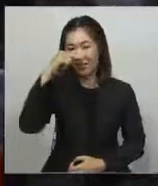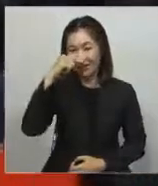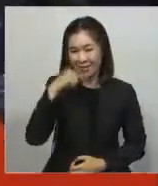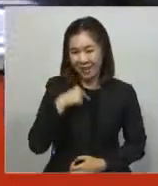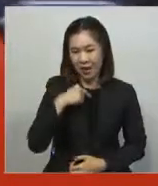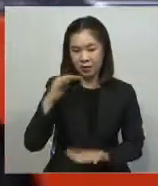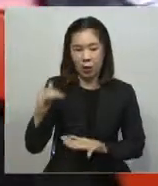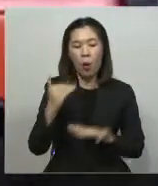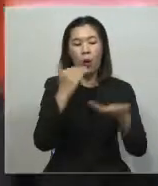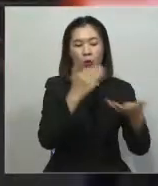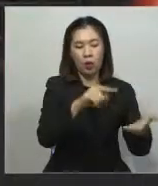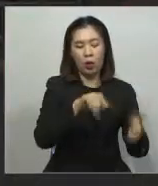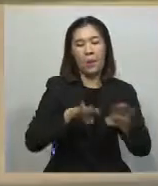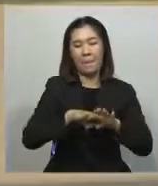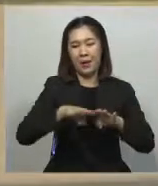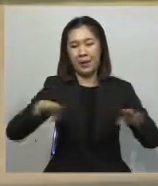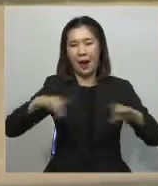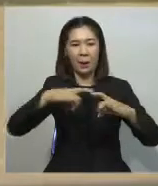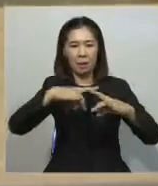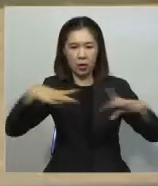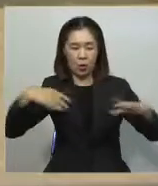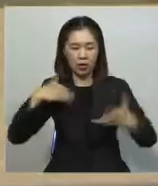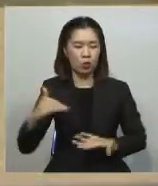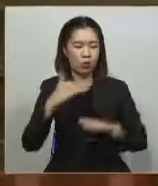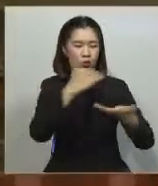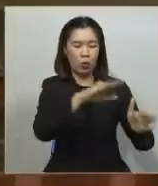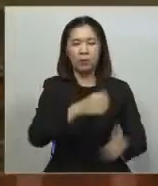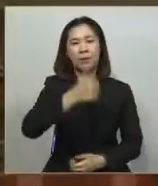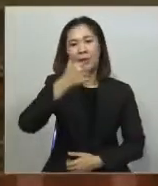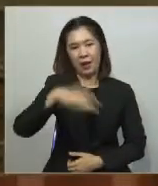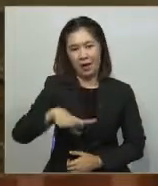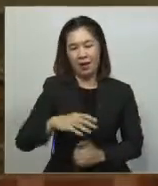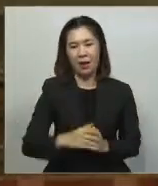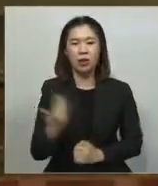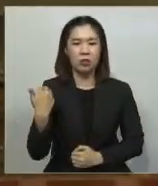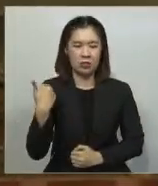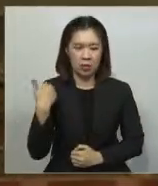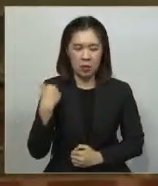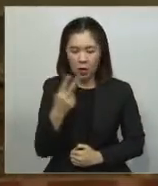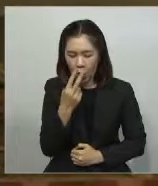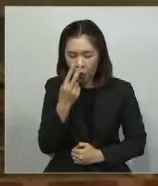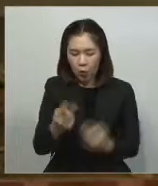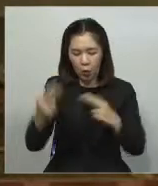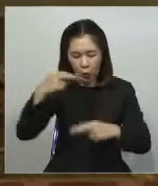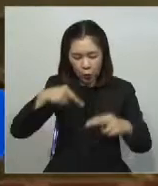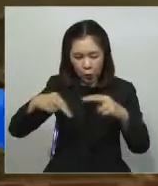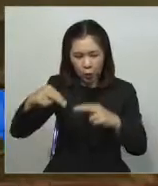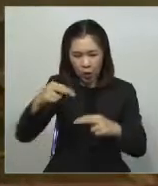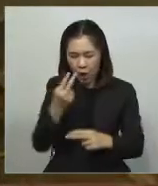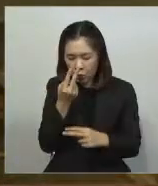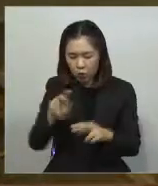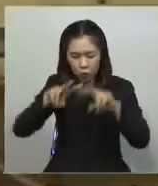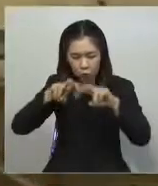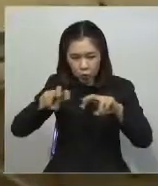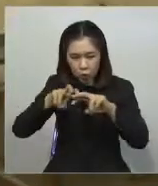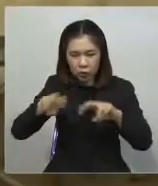ยไม่เป็นไปตามที่มาตรฐานกำหนดก็ไม่สามารถส่งออกได้รวมทั้งจะมีการติดตามกำกับดูแลและสุ่มตรวจสอบ